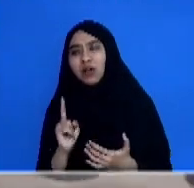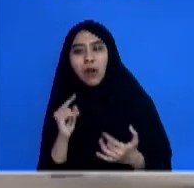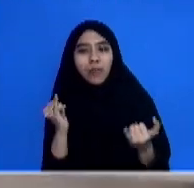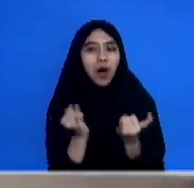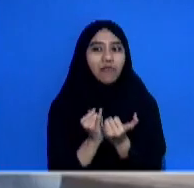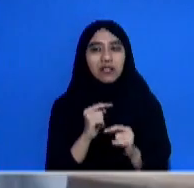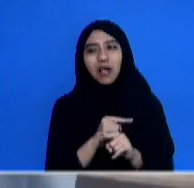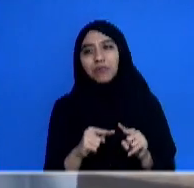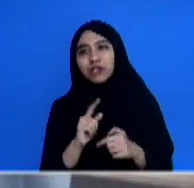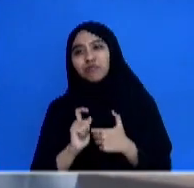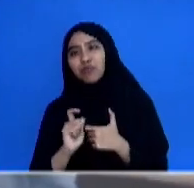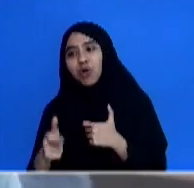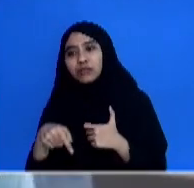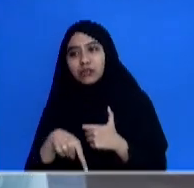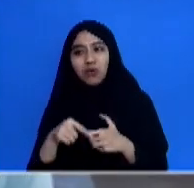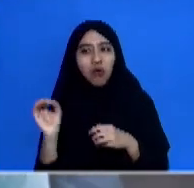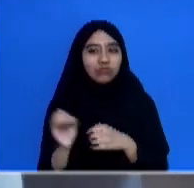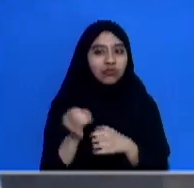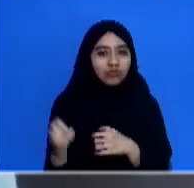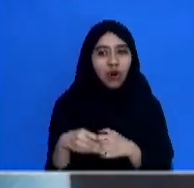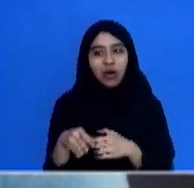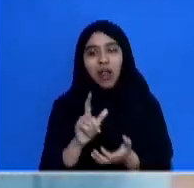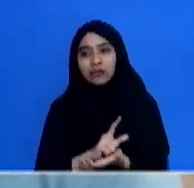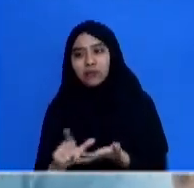pengosongan homestay ini berjalan lancar usai ratusan aparat